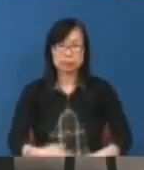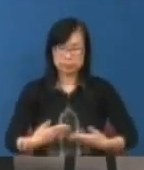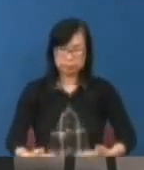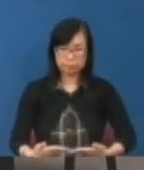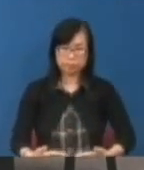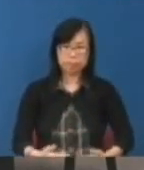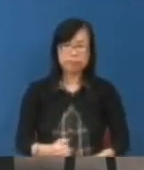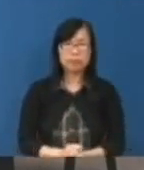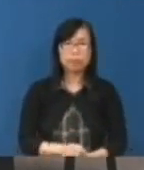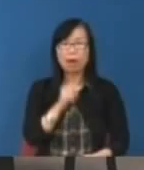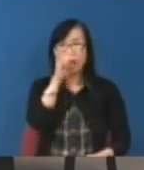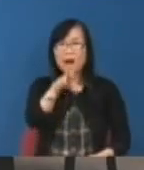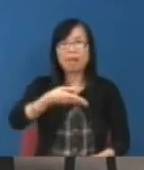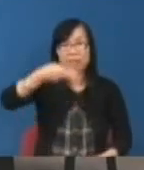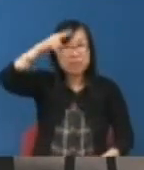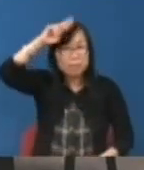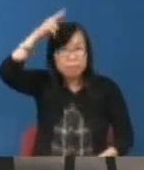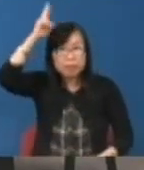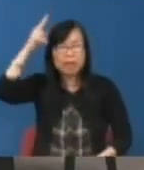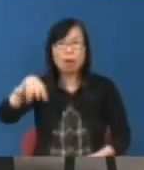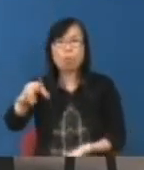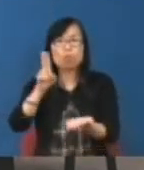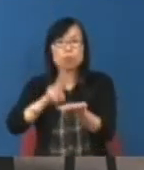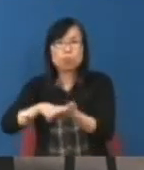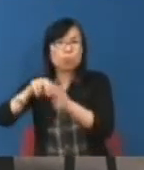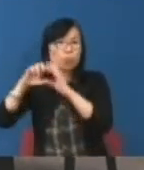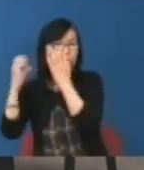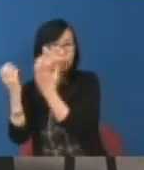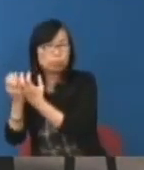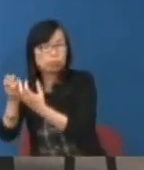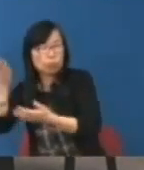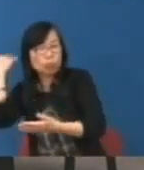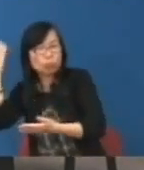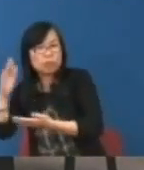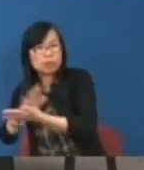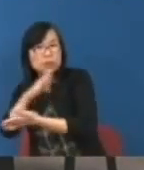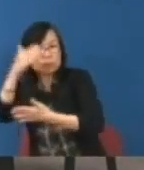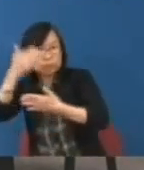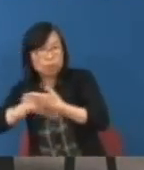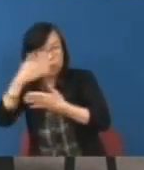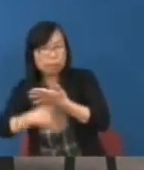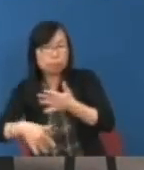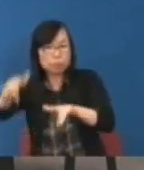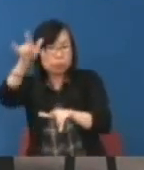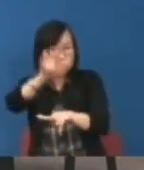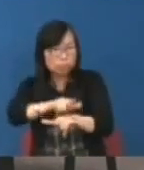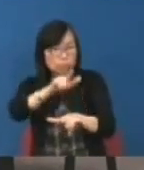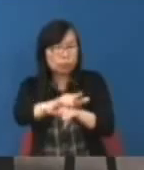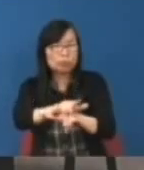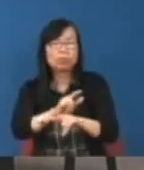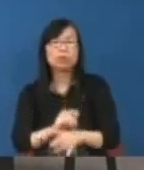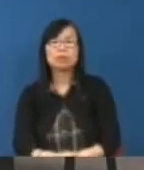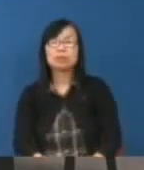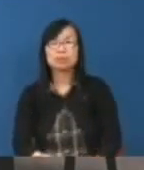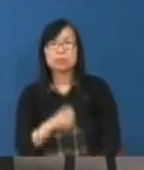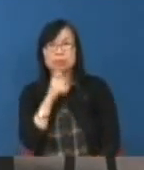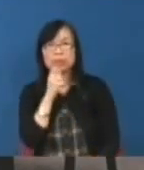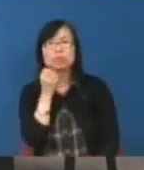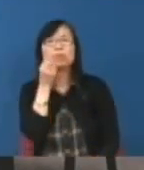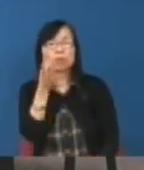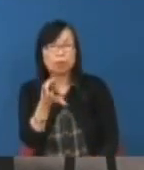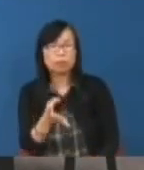賓嘅內容又得嘅喎，而信佢嗰班人又唔記得咗當年削減綜援嘅就係民建聯提出嚟嘅喎，有份、